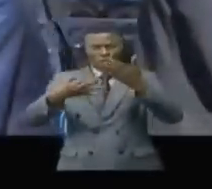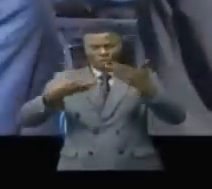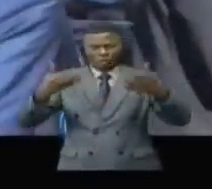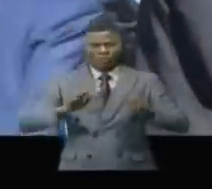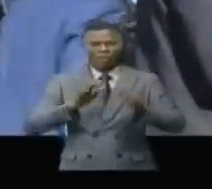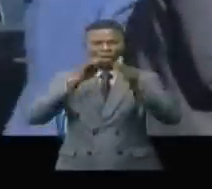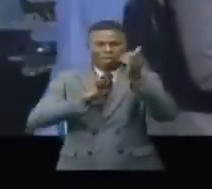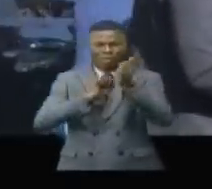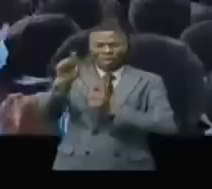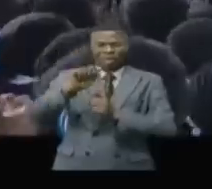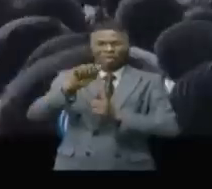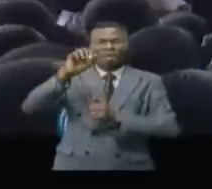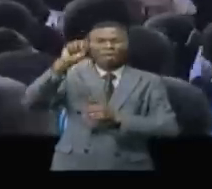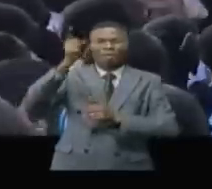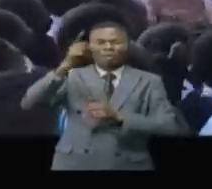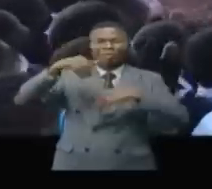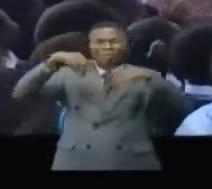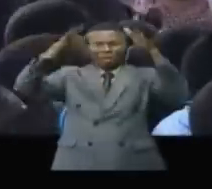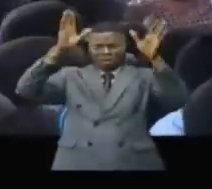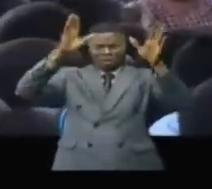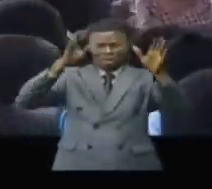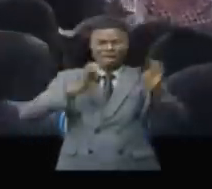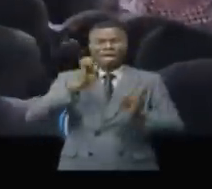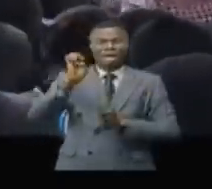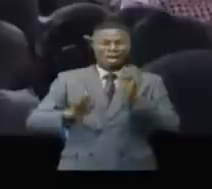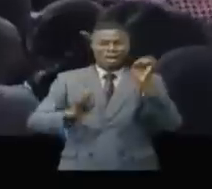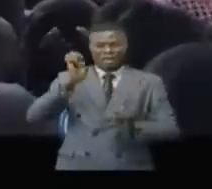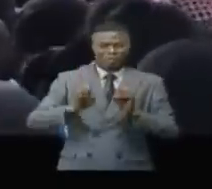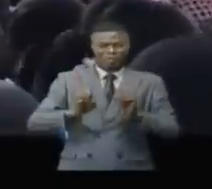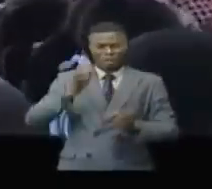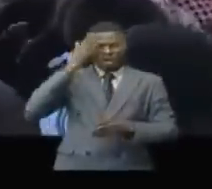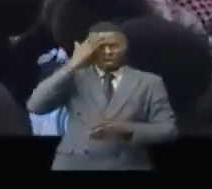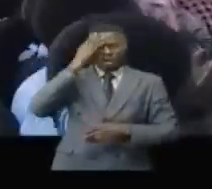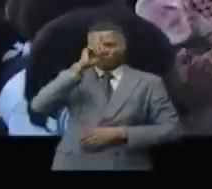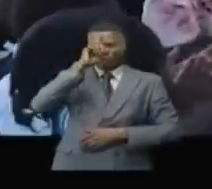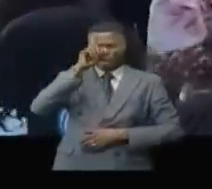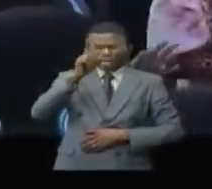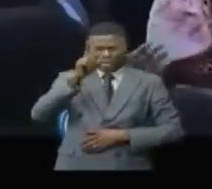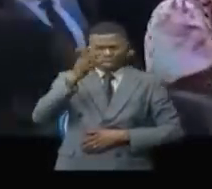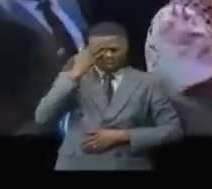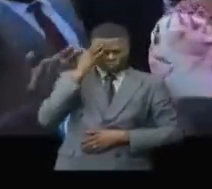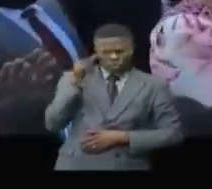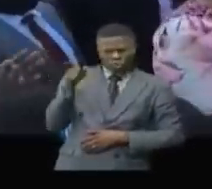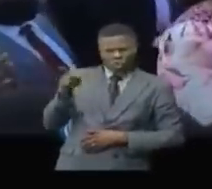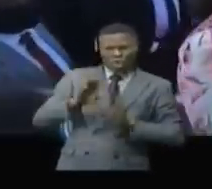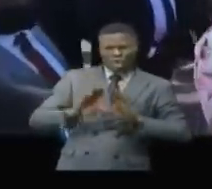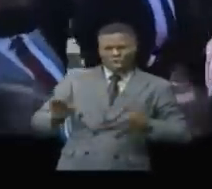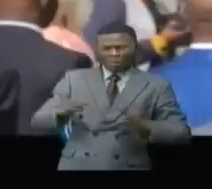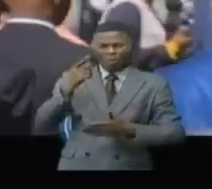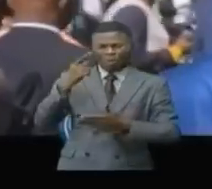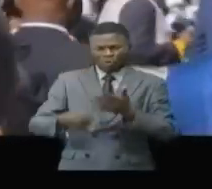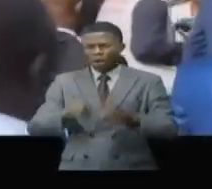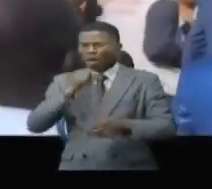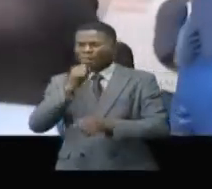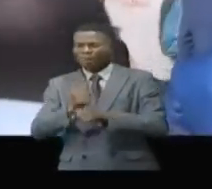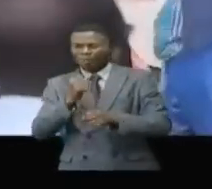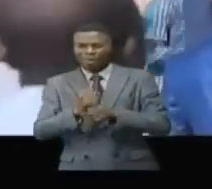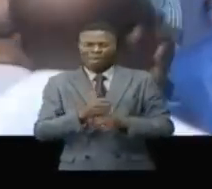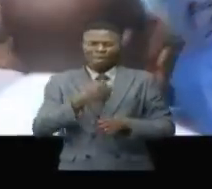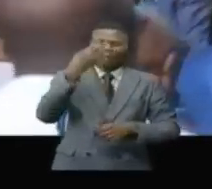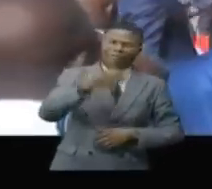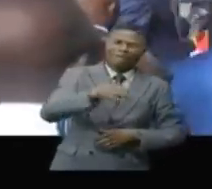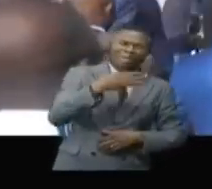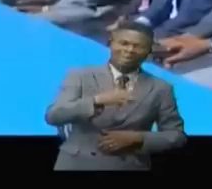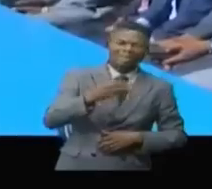en réalité qu'une évaluation du niveau des connaissances scolaires permettant de détecter les aptitudes psychologiques avant l'orientation